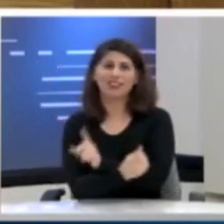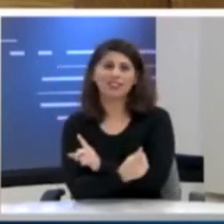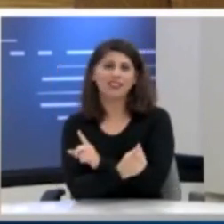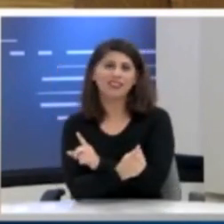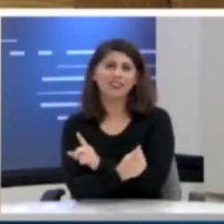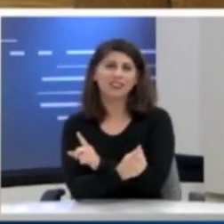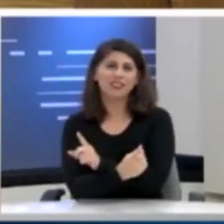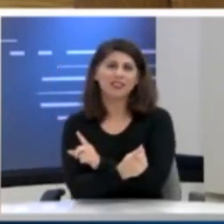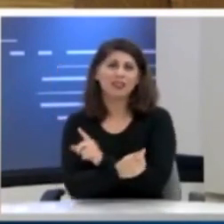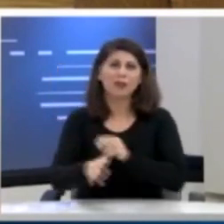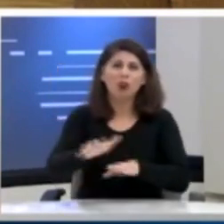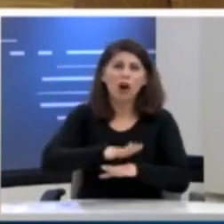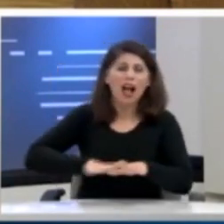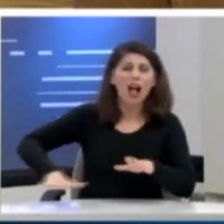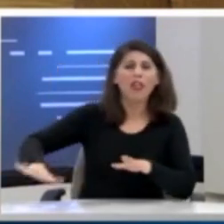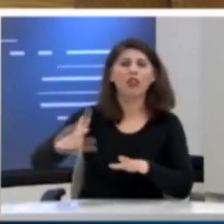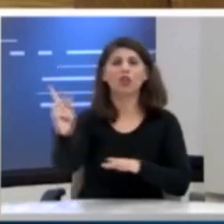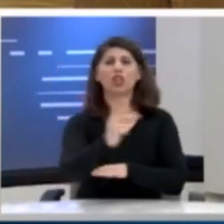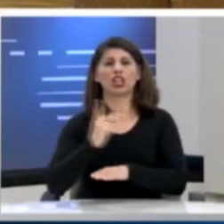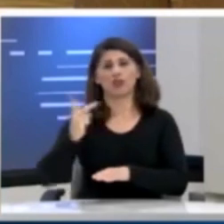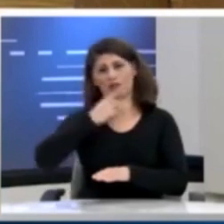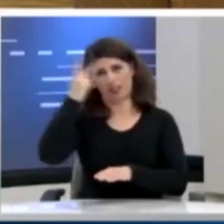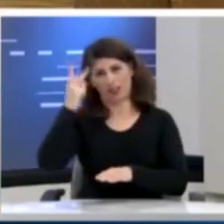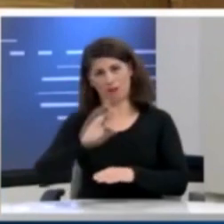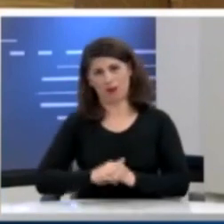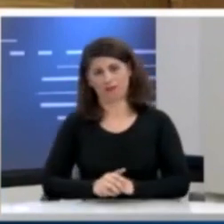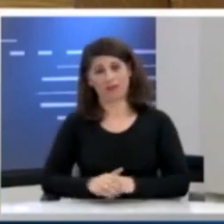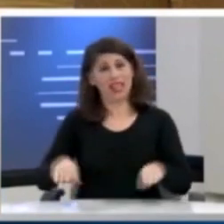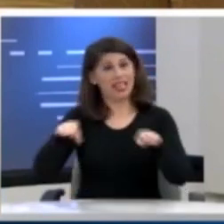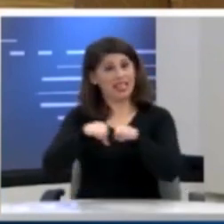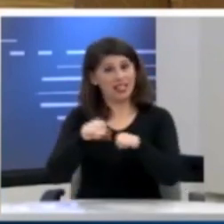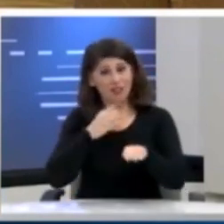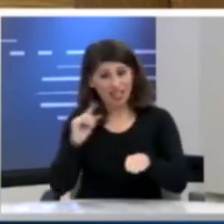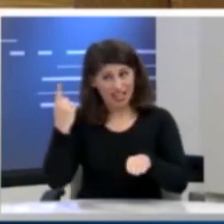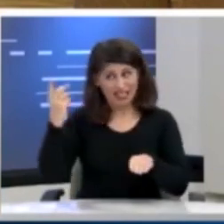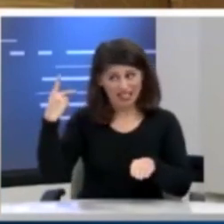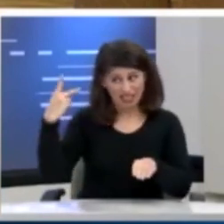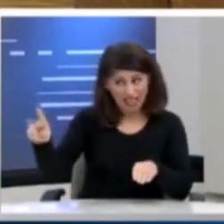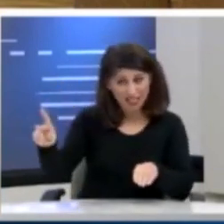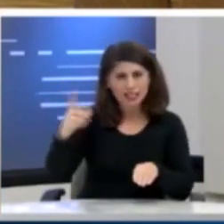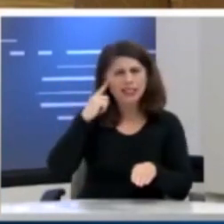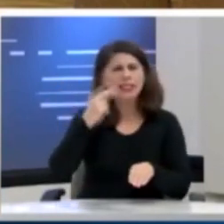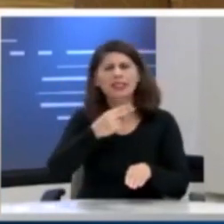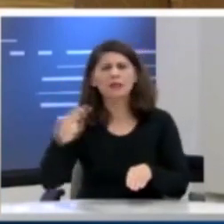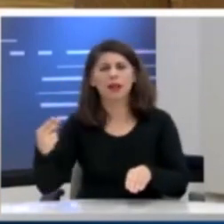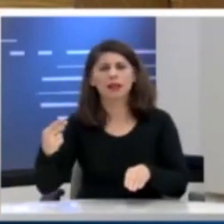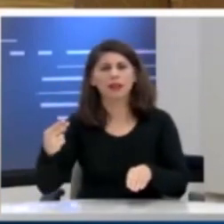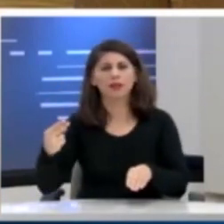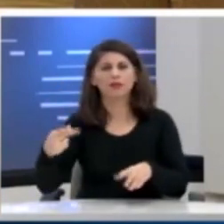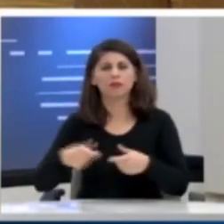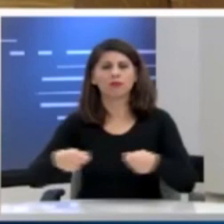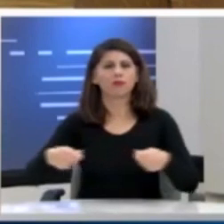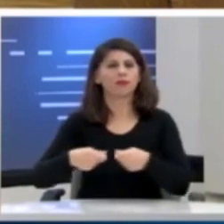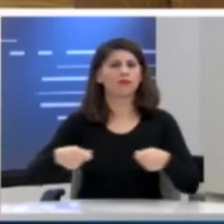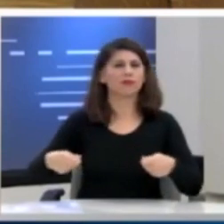όμως με το καθολικό κοινωνικό δικαίωμα. Οι ίσες ευκαιρίες σας σημαίνουν ευέλικτη